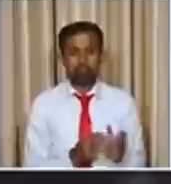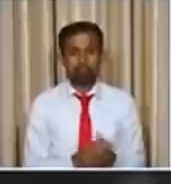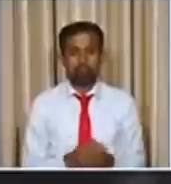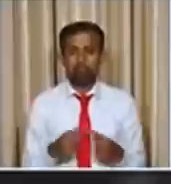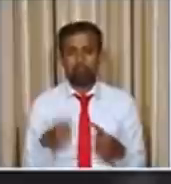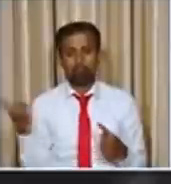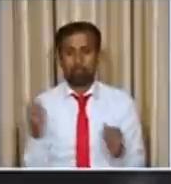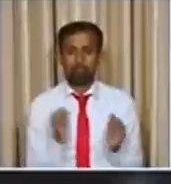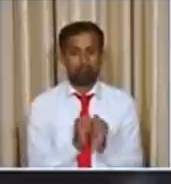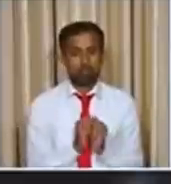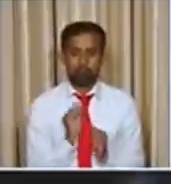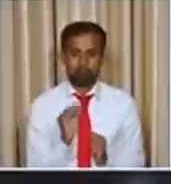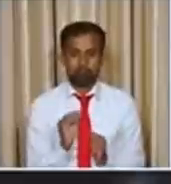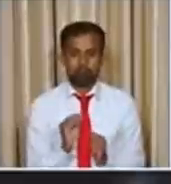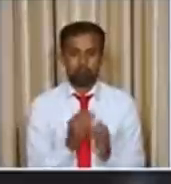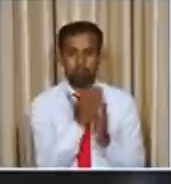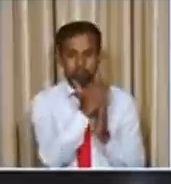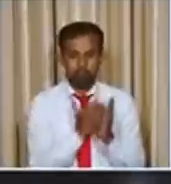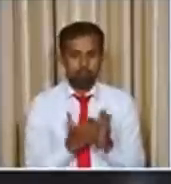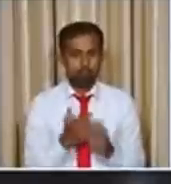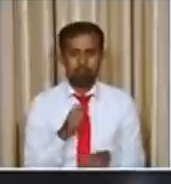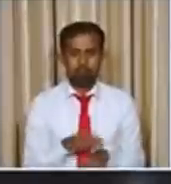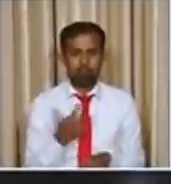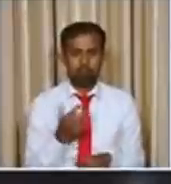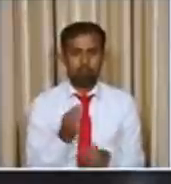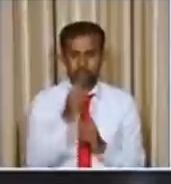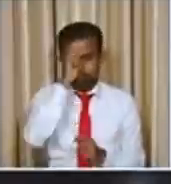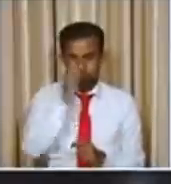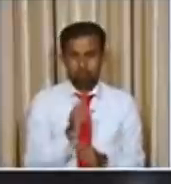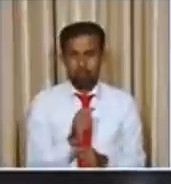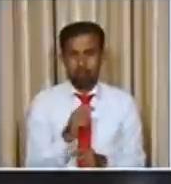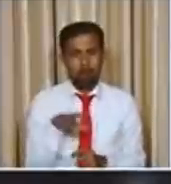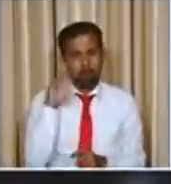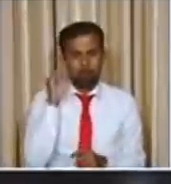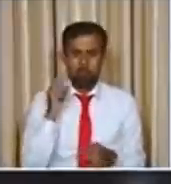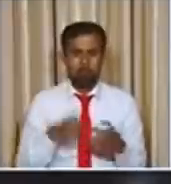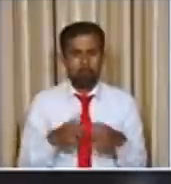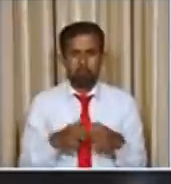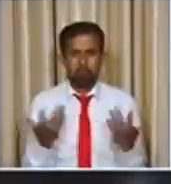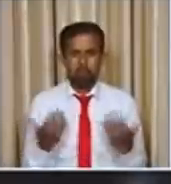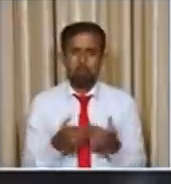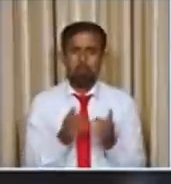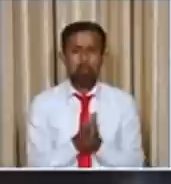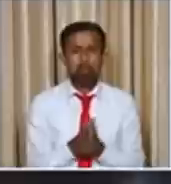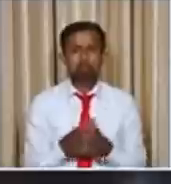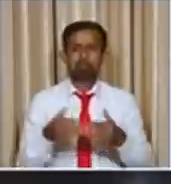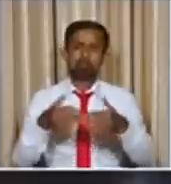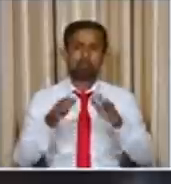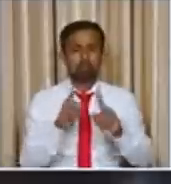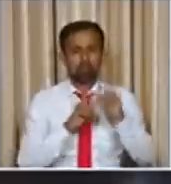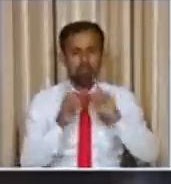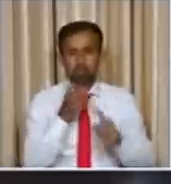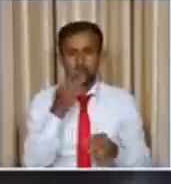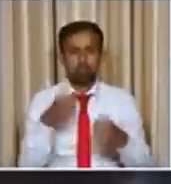வெட தாகன இன்னுவா அப்ப அஜெண்டாக்கி இட இடனே ஏனிசா ஜனாபத்துமார் கே ஜனாபத்து பிடிக்கத்தே பிரஷ்டையாக்கினே ஜனாபத்துமாக ஓனக்கடே ஓனகனே ஓன விளாடிகள் கதாக்கரணம்